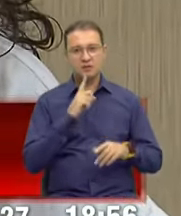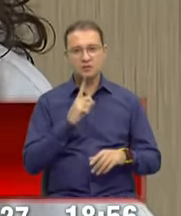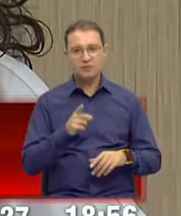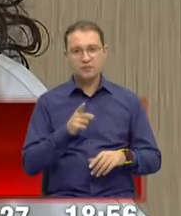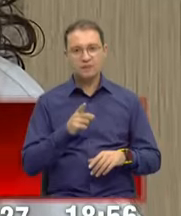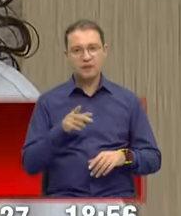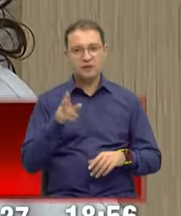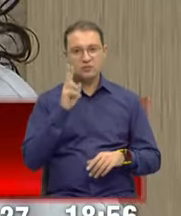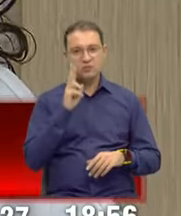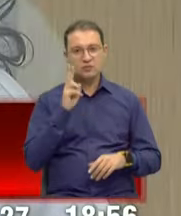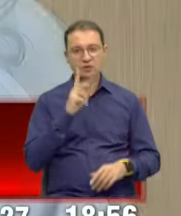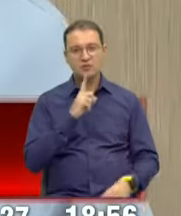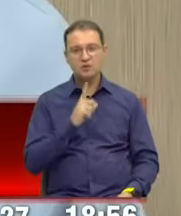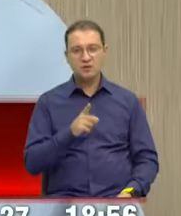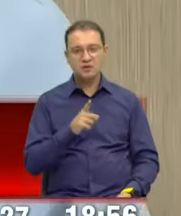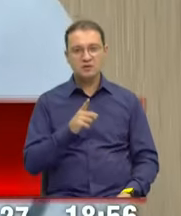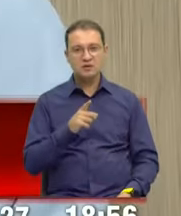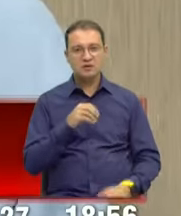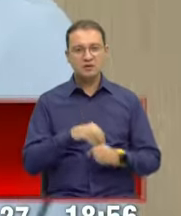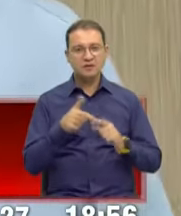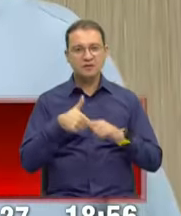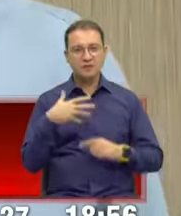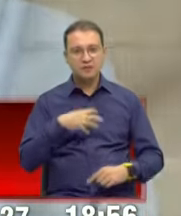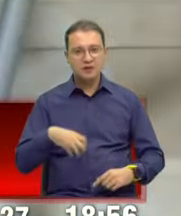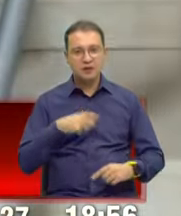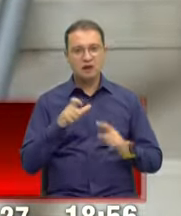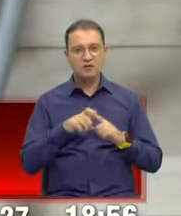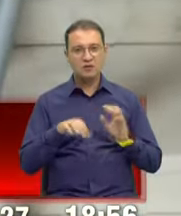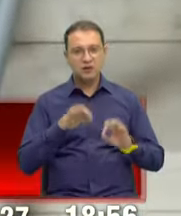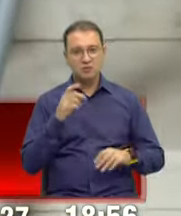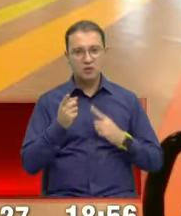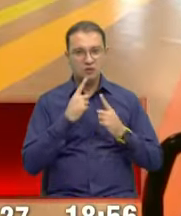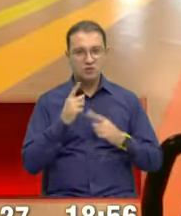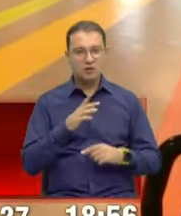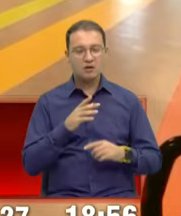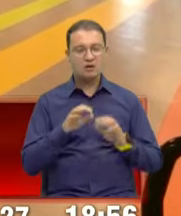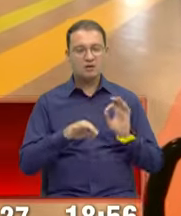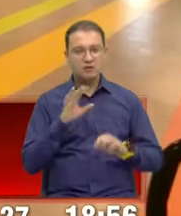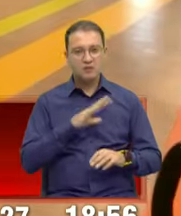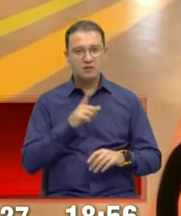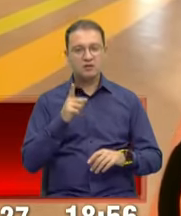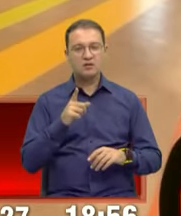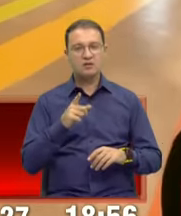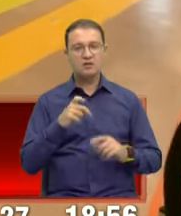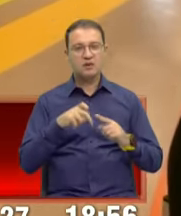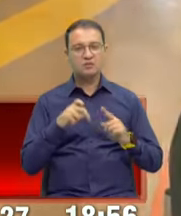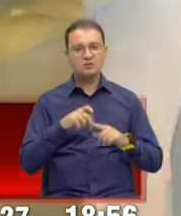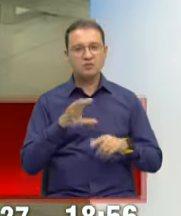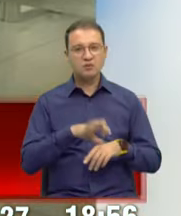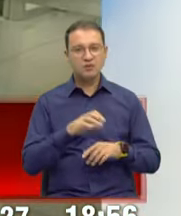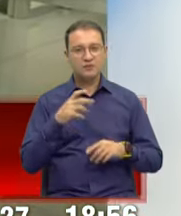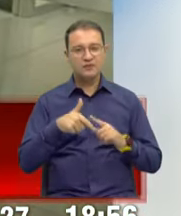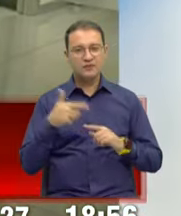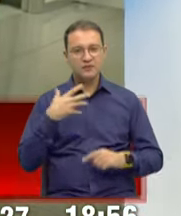diyordum. Son diyorlardı. Yani işin içinde fizyoterapist var, ergoterapist var, konuşma yutma terapisti var, kognitif rehabilitasyon uzmanı var, fizik